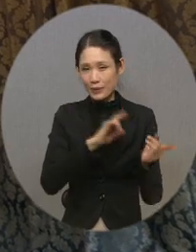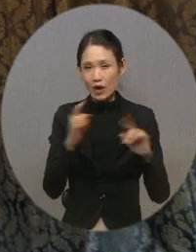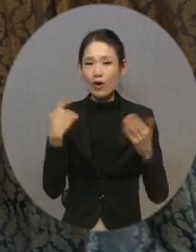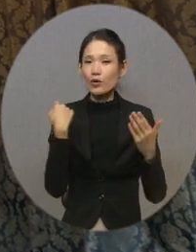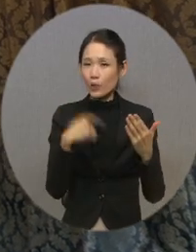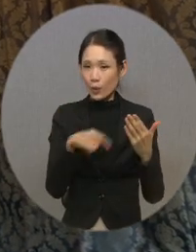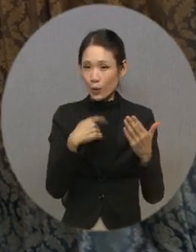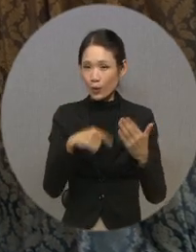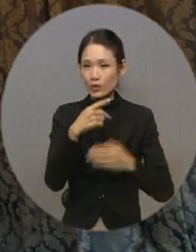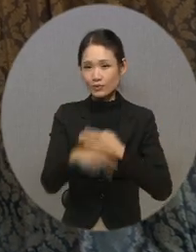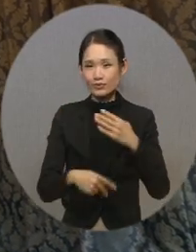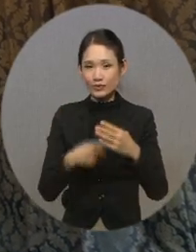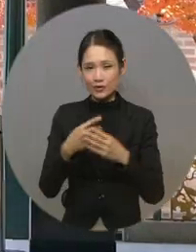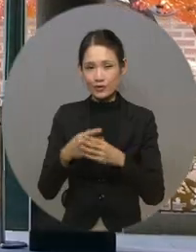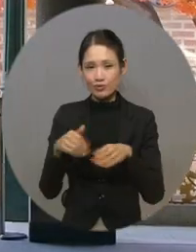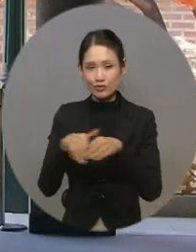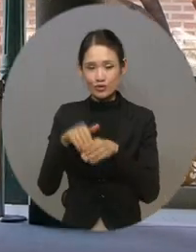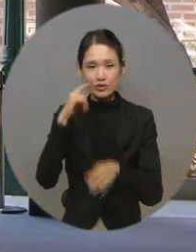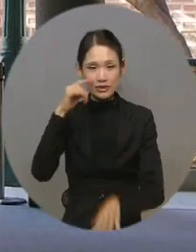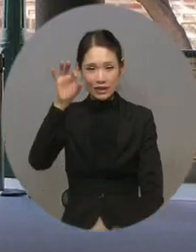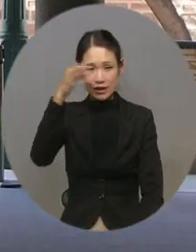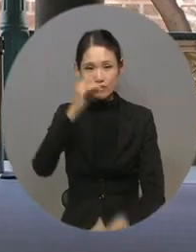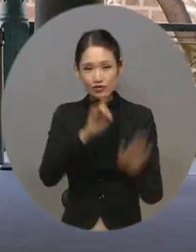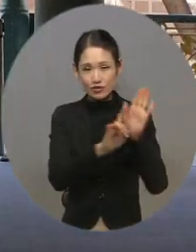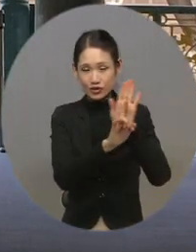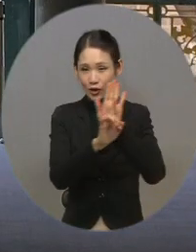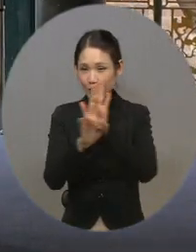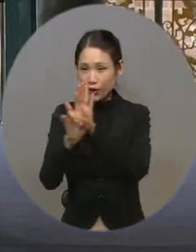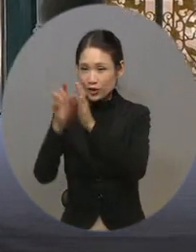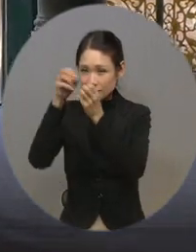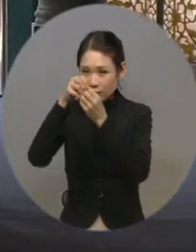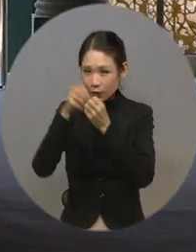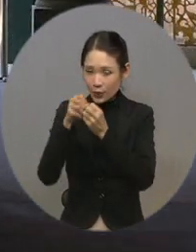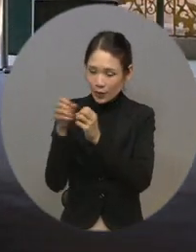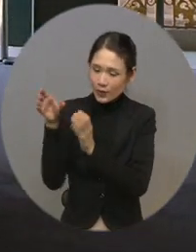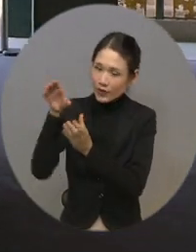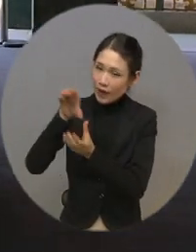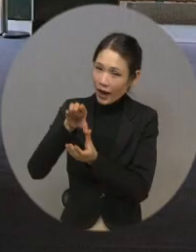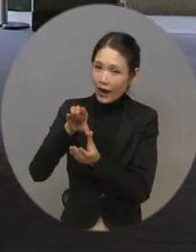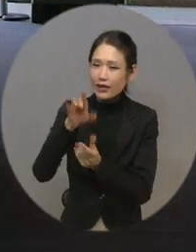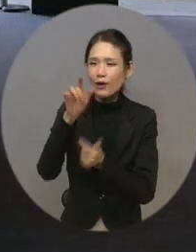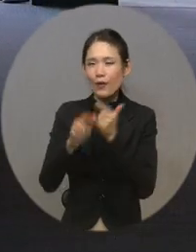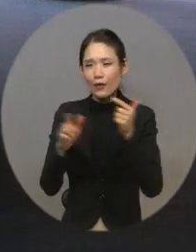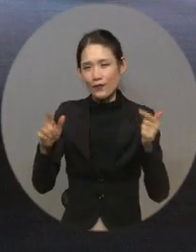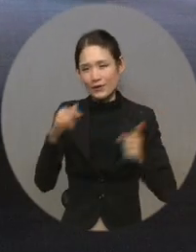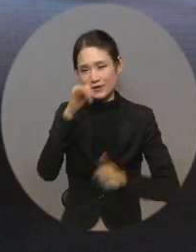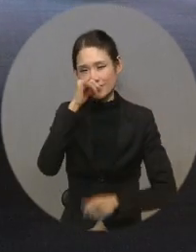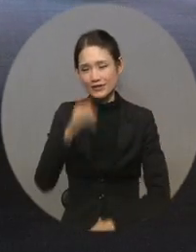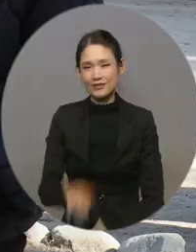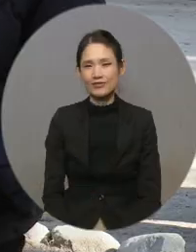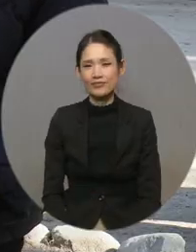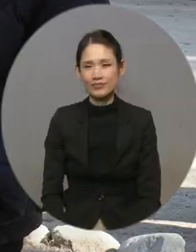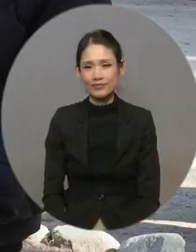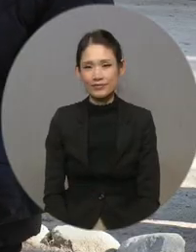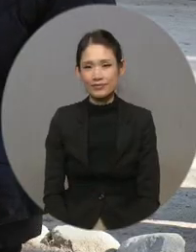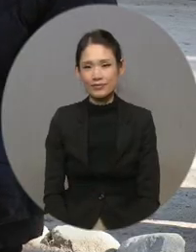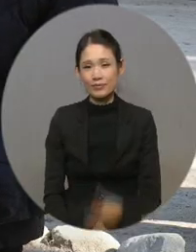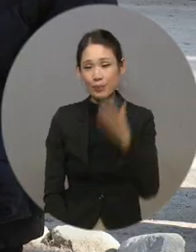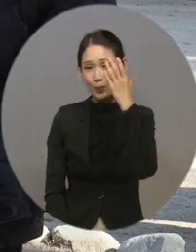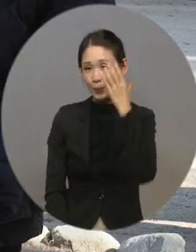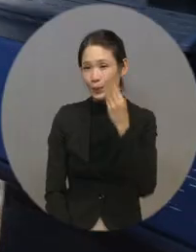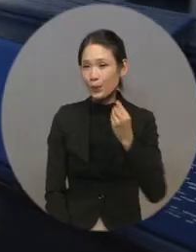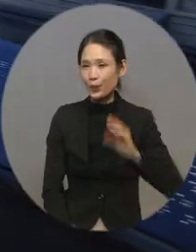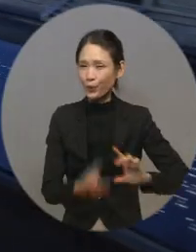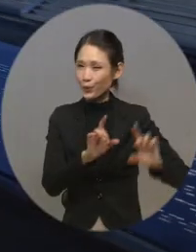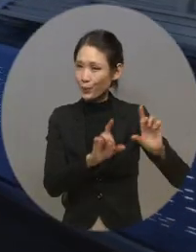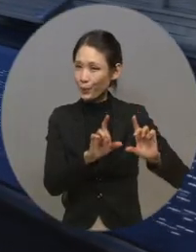프로그램과 문화예술 전시, 전통 달의 체험 등 다양한 행사가 개최되고 있습니다. 여기 보이시는 이